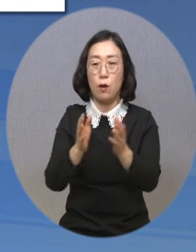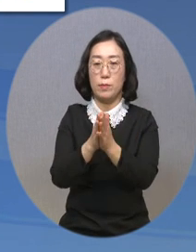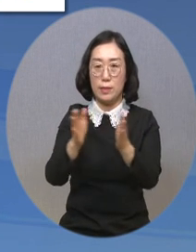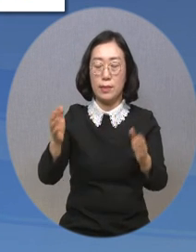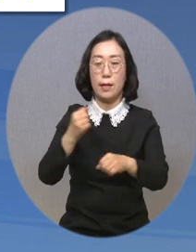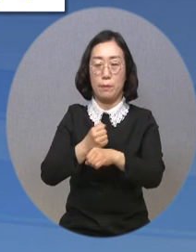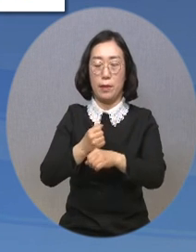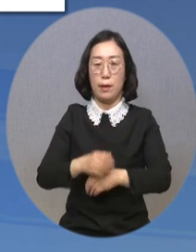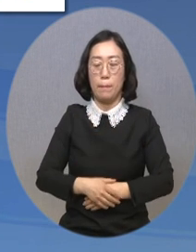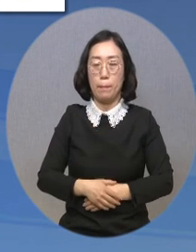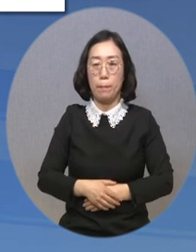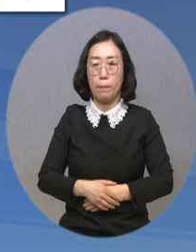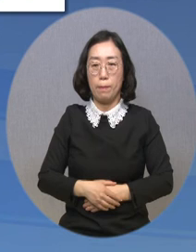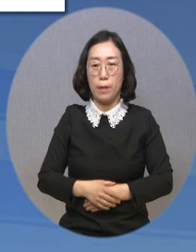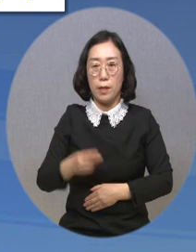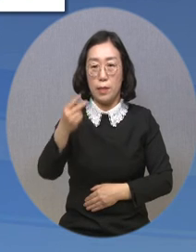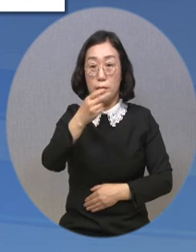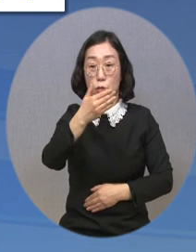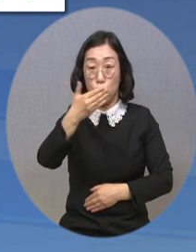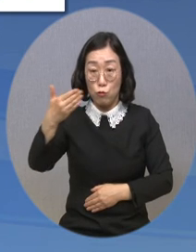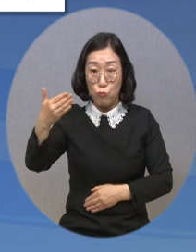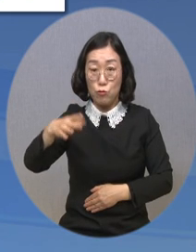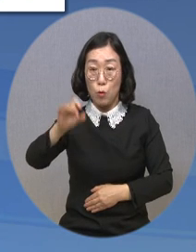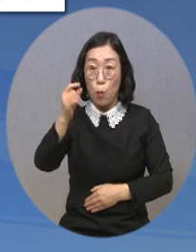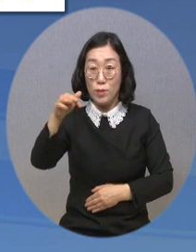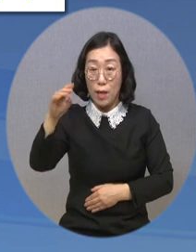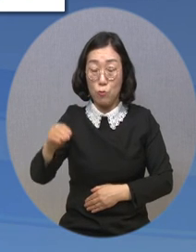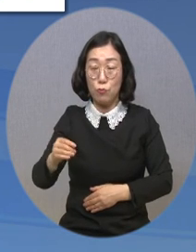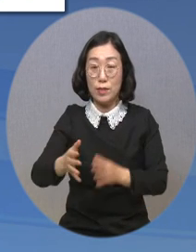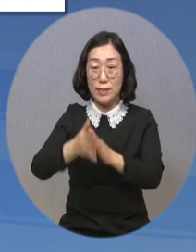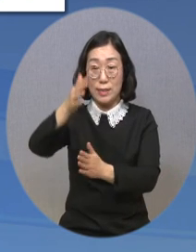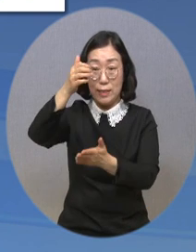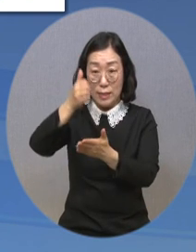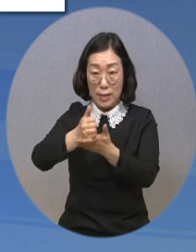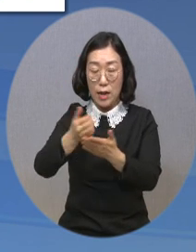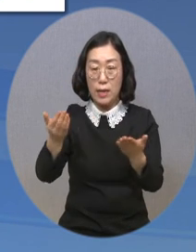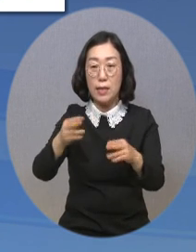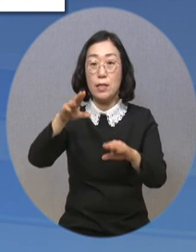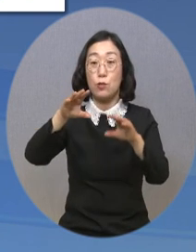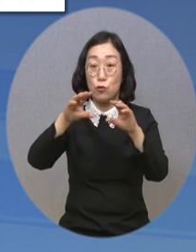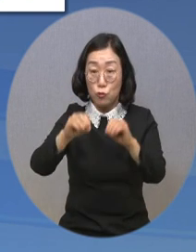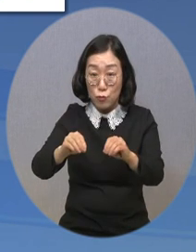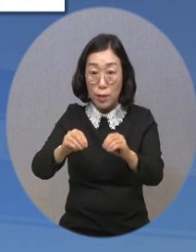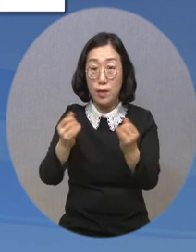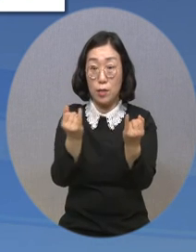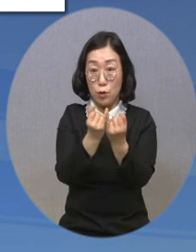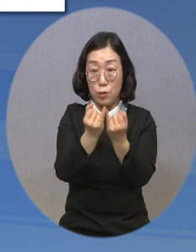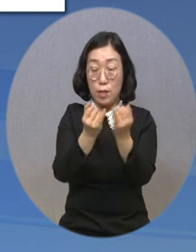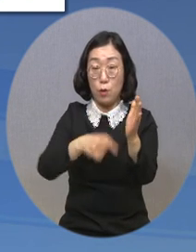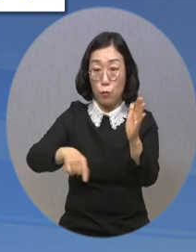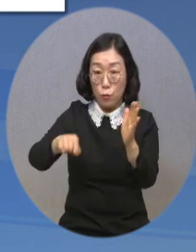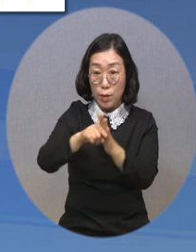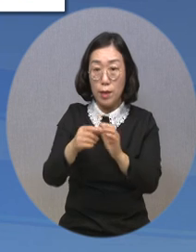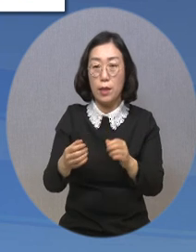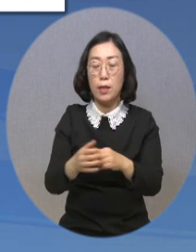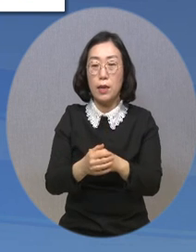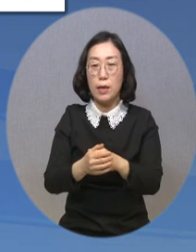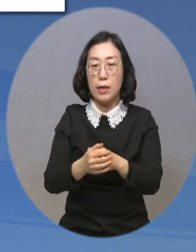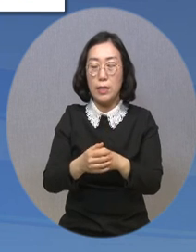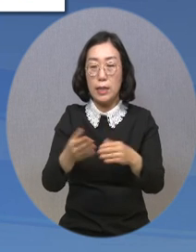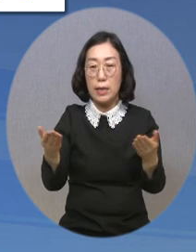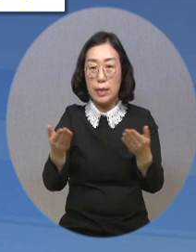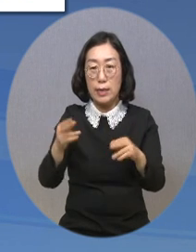시작합니다. 2009년 오세훈 서울시장이 경력 단절 여성의 취업을 지원하기 위해 시작한 일자리 부르릉